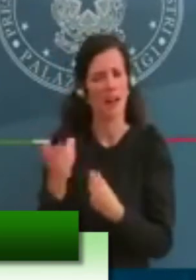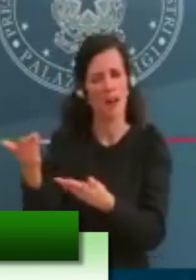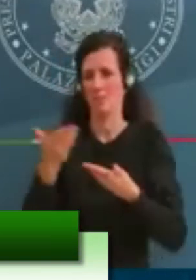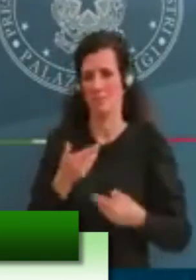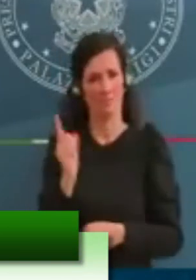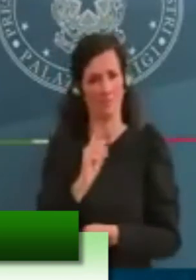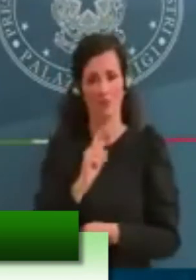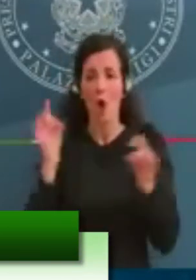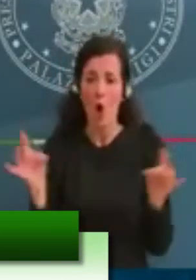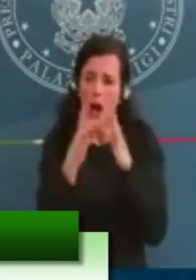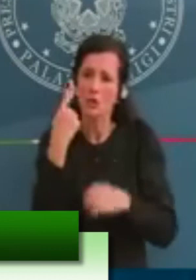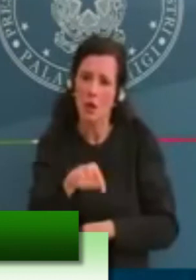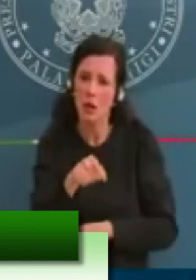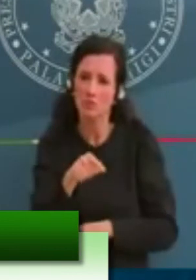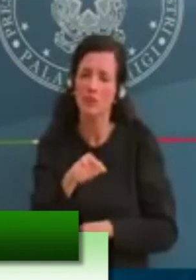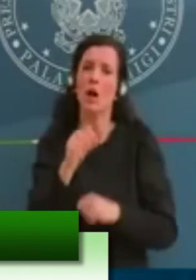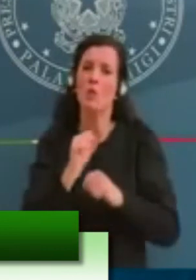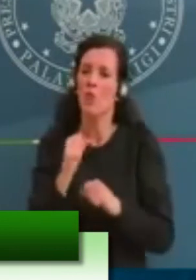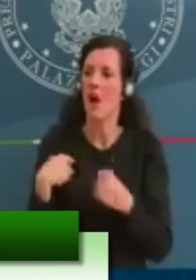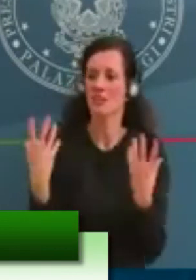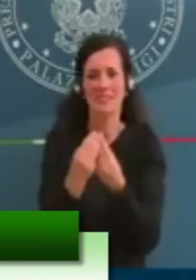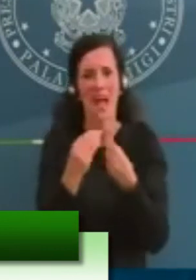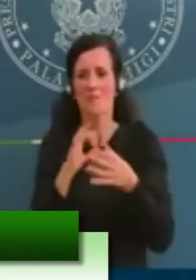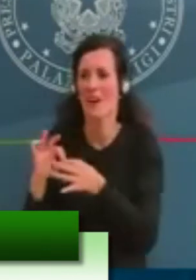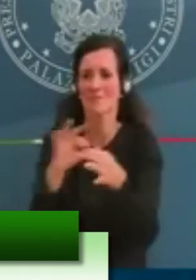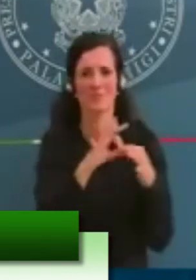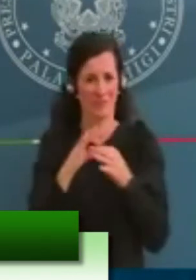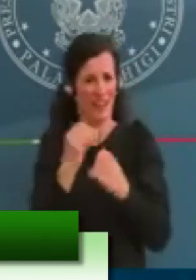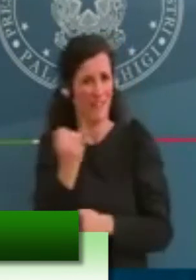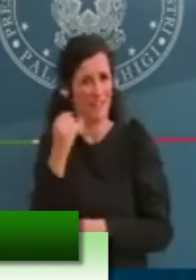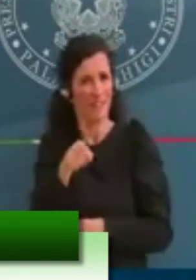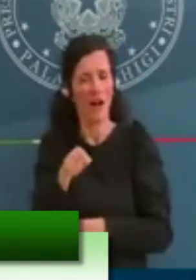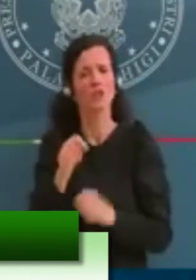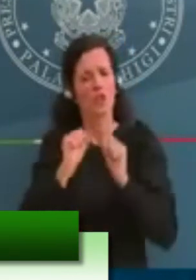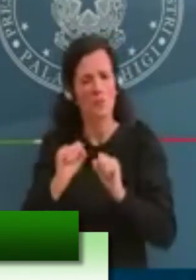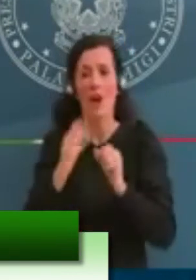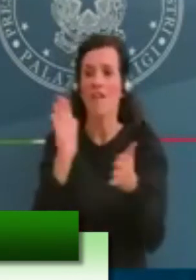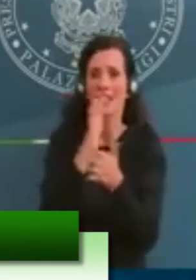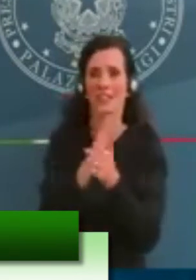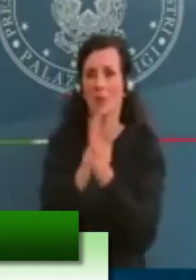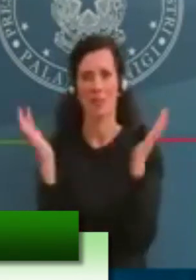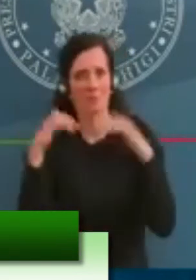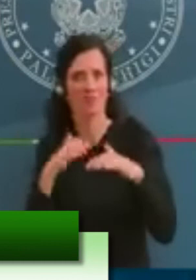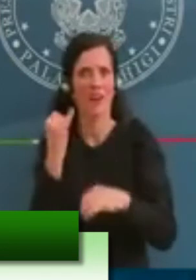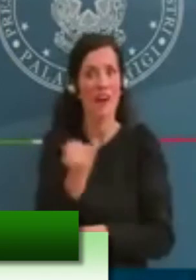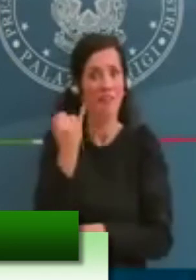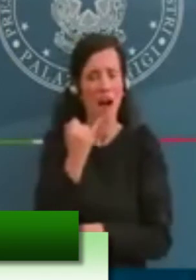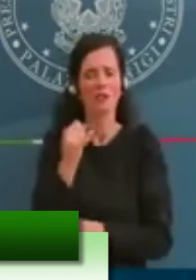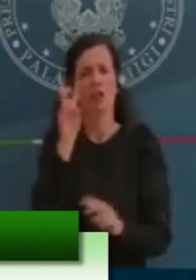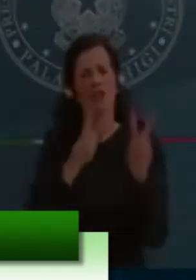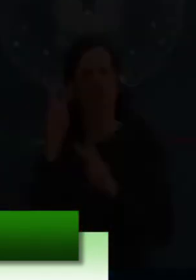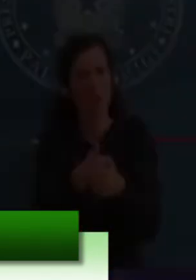cautela essenziale non solo per se stessi ma per proteggere i nostri cari specie i genitori nonni più